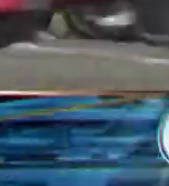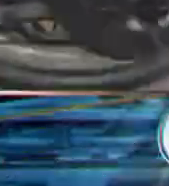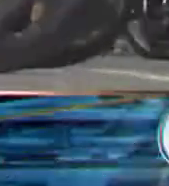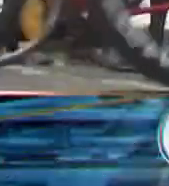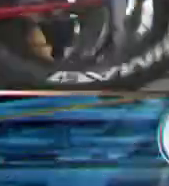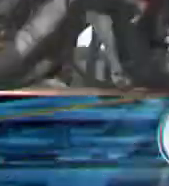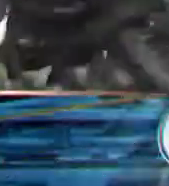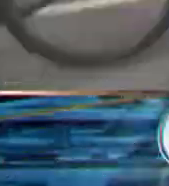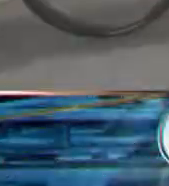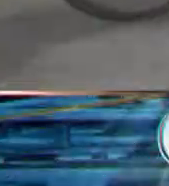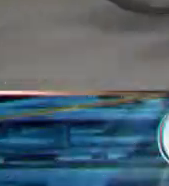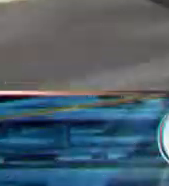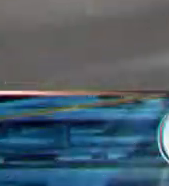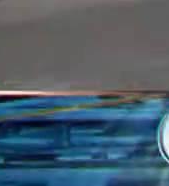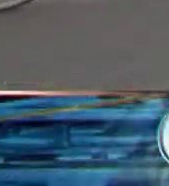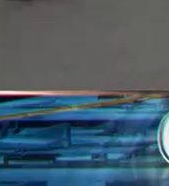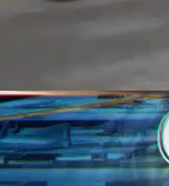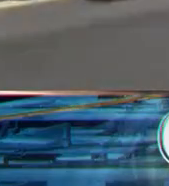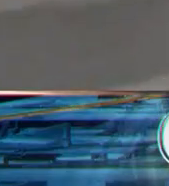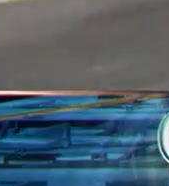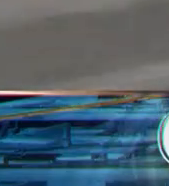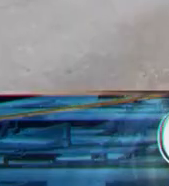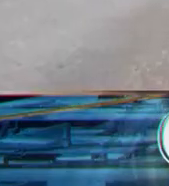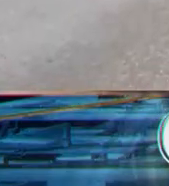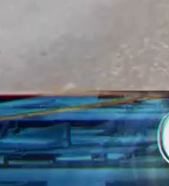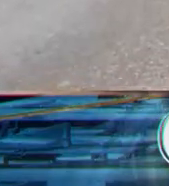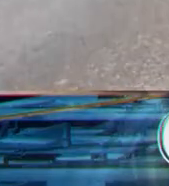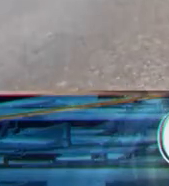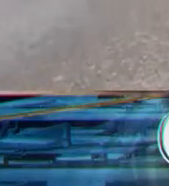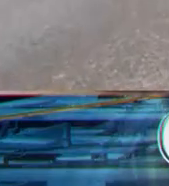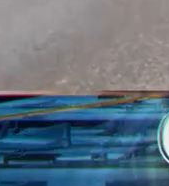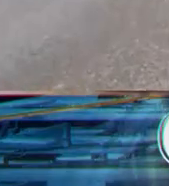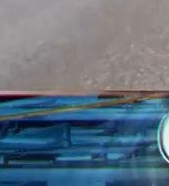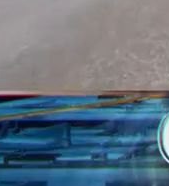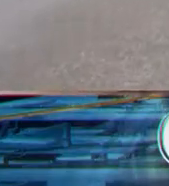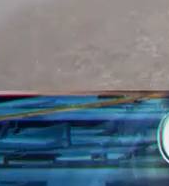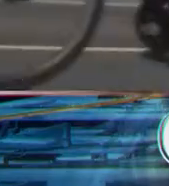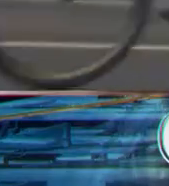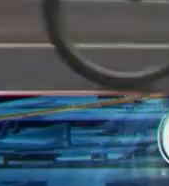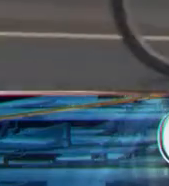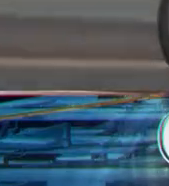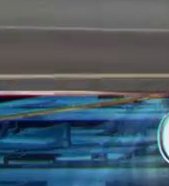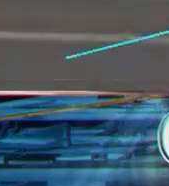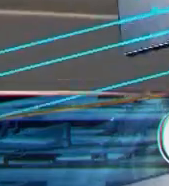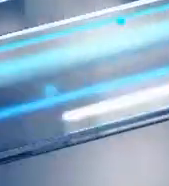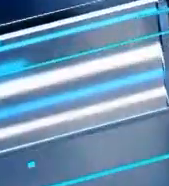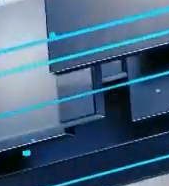to Tokyo. Трое велогонщиков из Алматинской области претендуют на получение лицензии на предстоящие Олимпийские